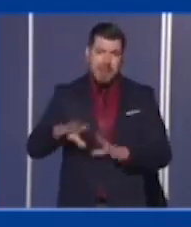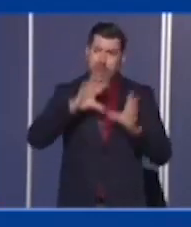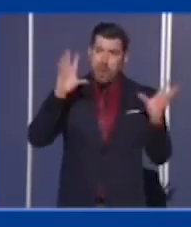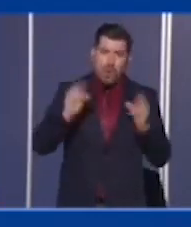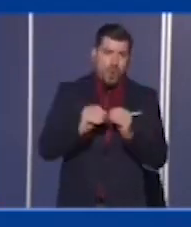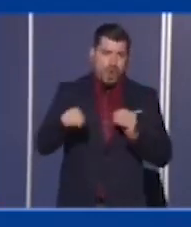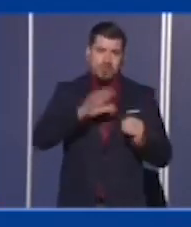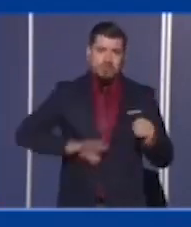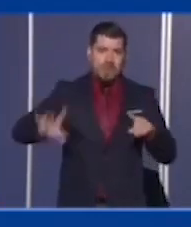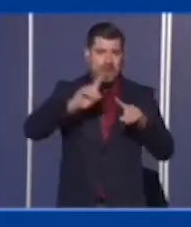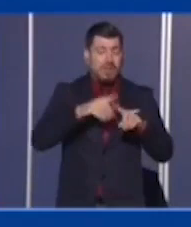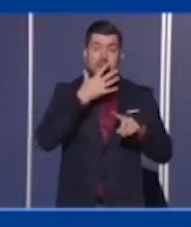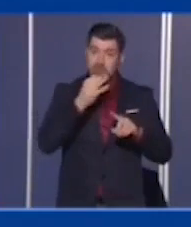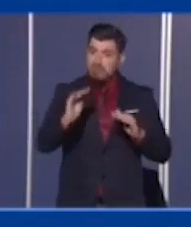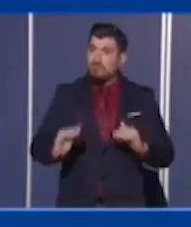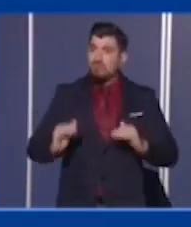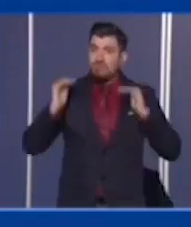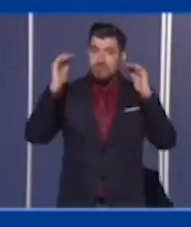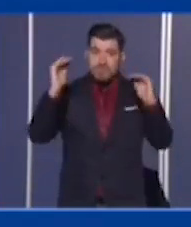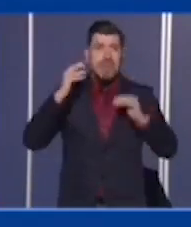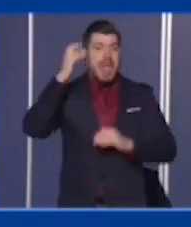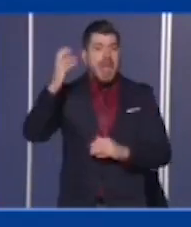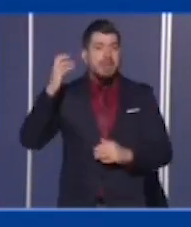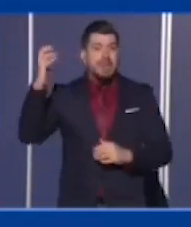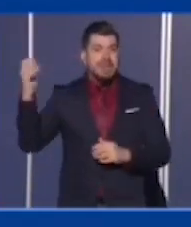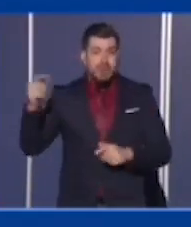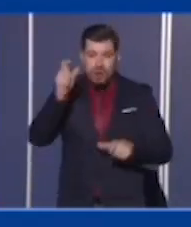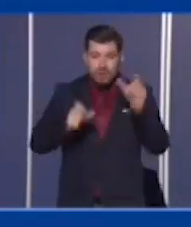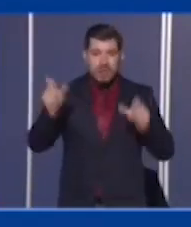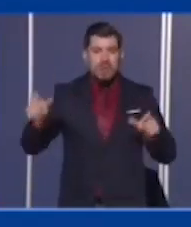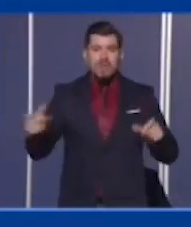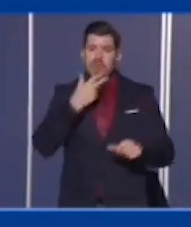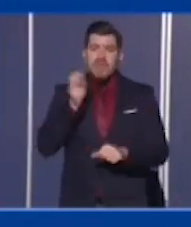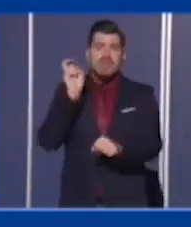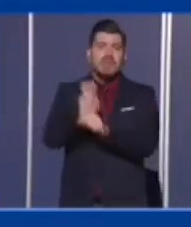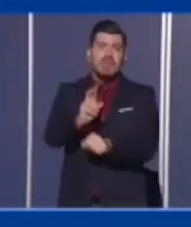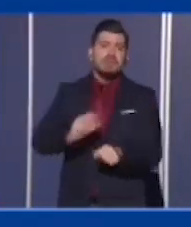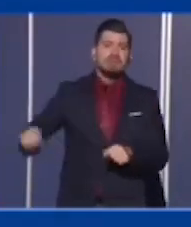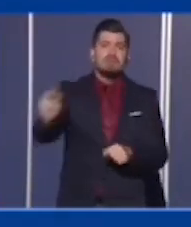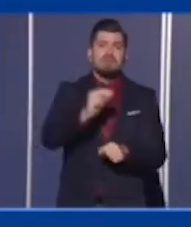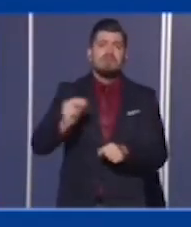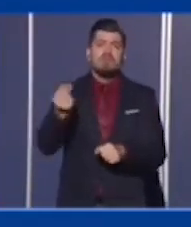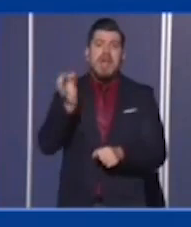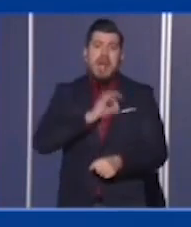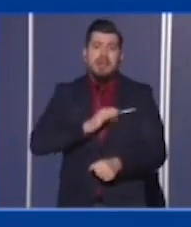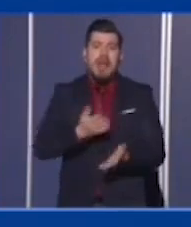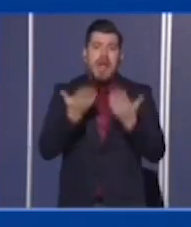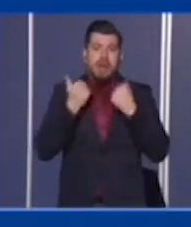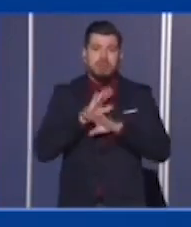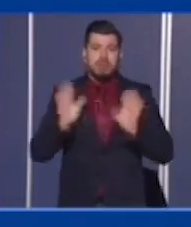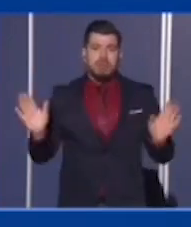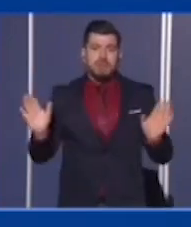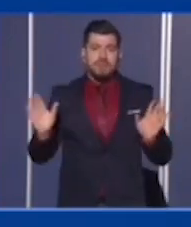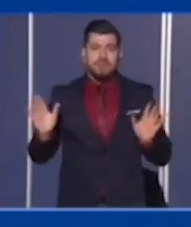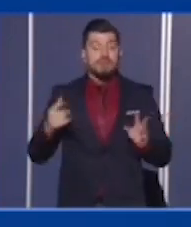εξαιρετικό. Επιστημονικό δυναμικό που όμως μένει απόλυτα ανεκμετάλλευτο. Θέλω να σας πω ότι από έρευνα